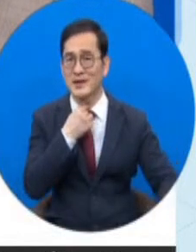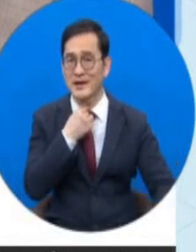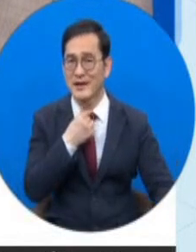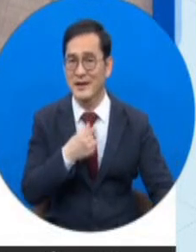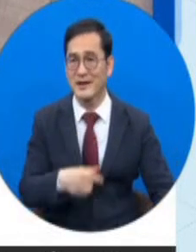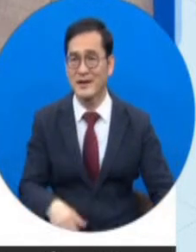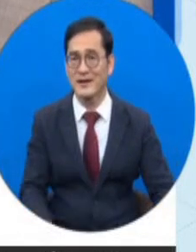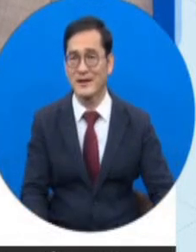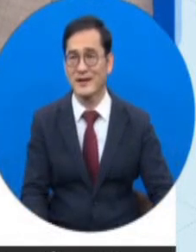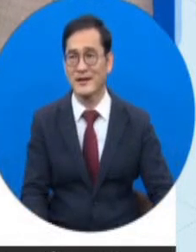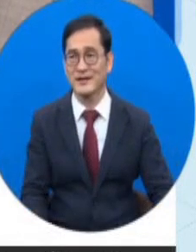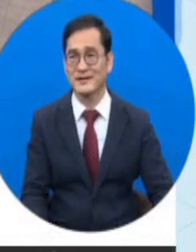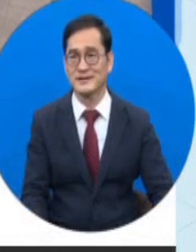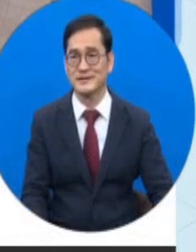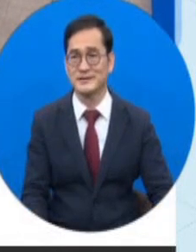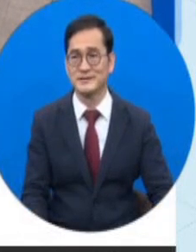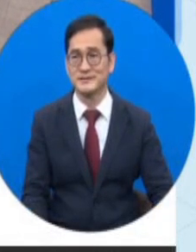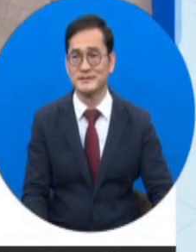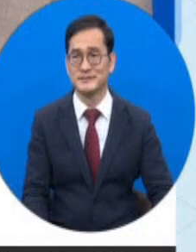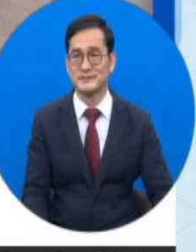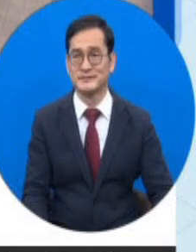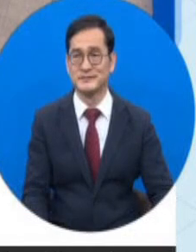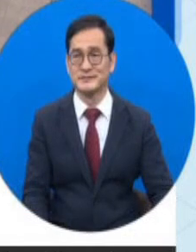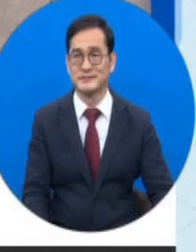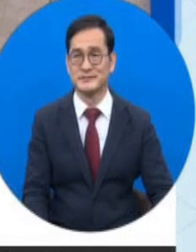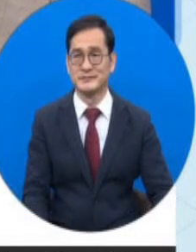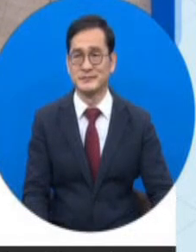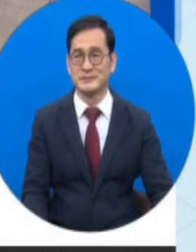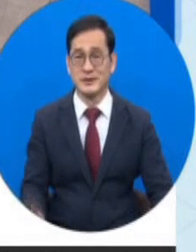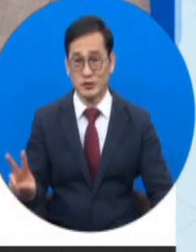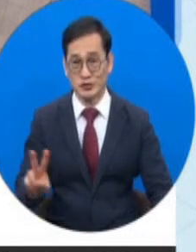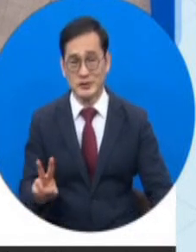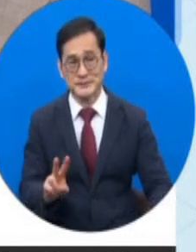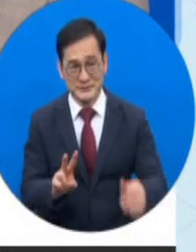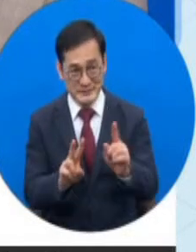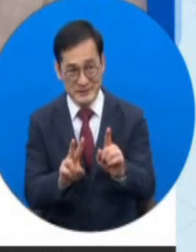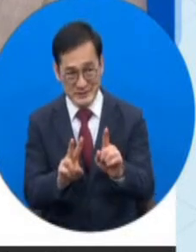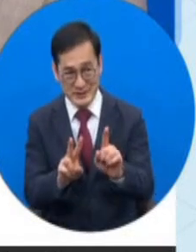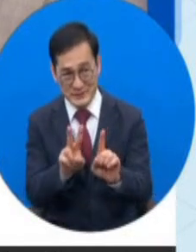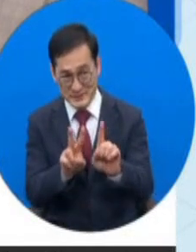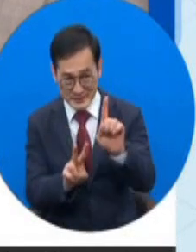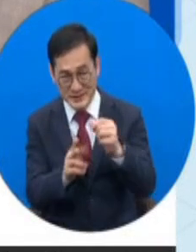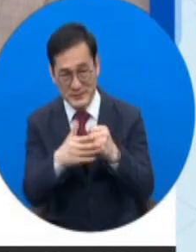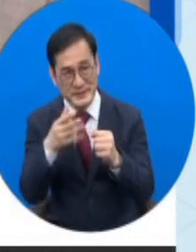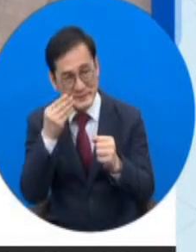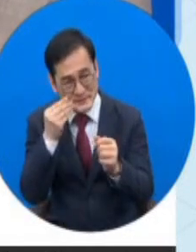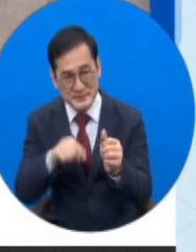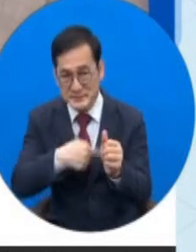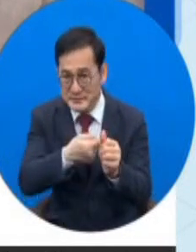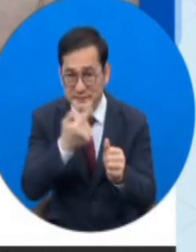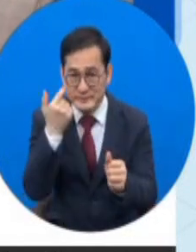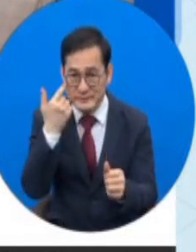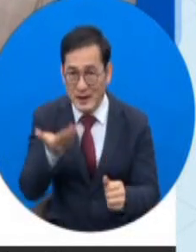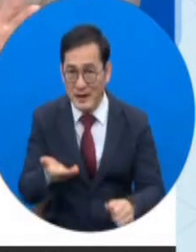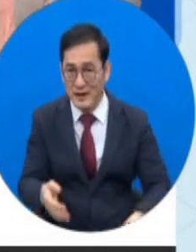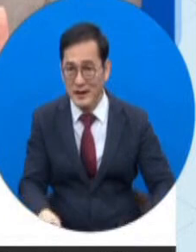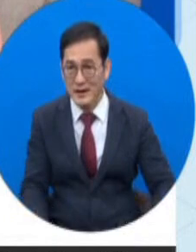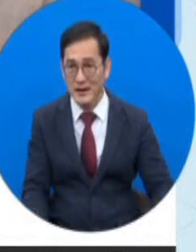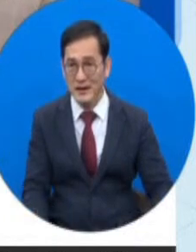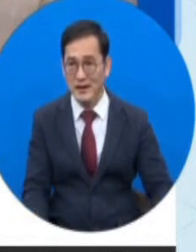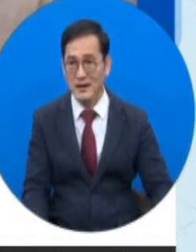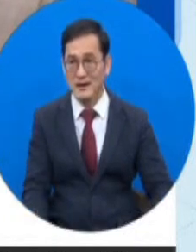종합해 봤을 때 나머지 두 후보가 이 부분을 용이라고 그대로 선택 수용할 수 있을 것인가 열연 만약에 1대 3